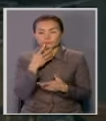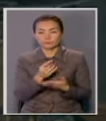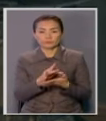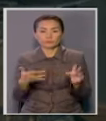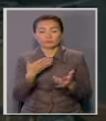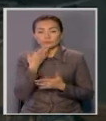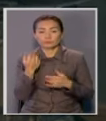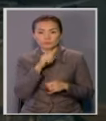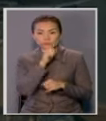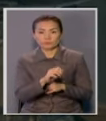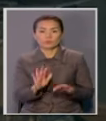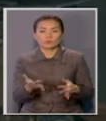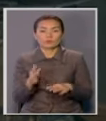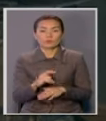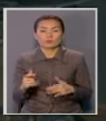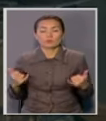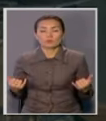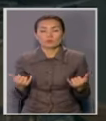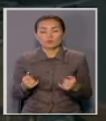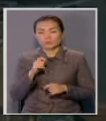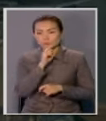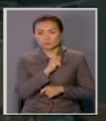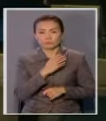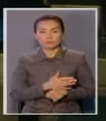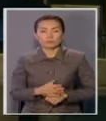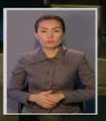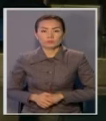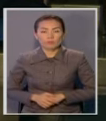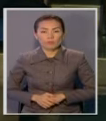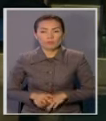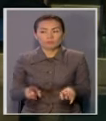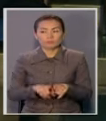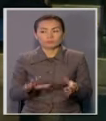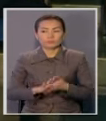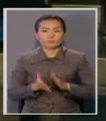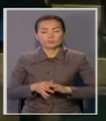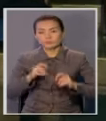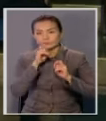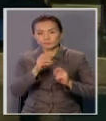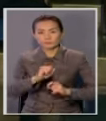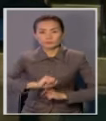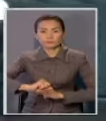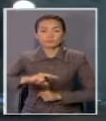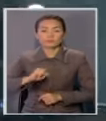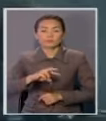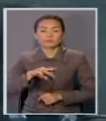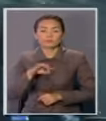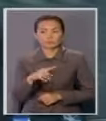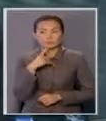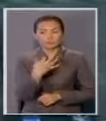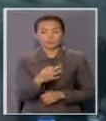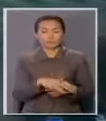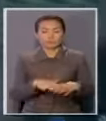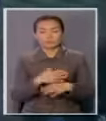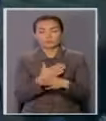соцсетях благодаря инициативе ребят сегодня я награждаюсь также на мероприятии был награжден Еломан тулешов который верно